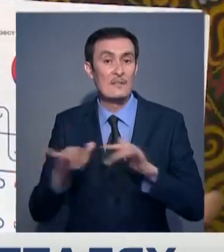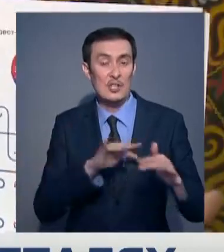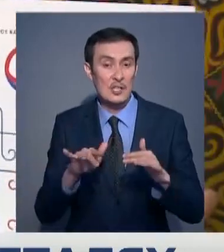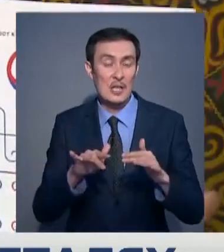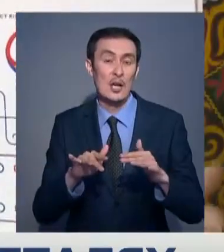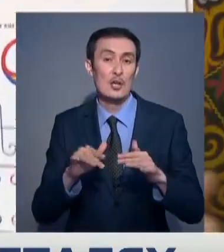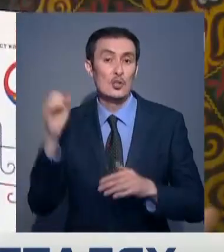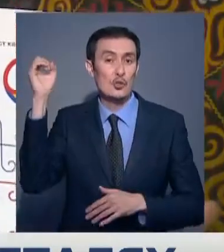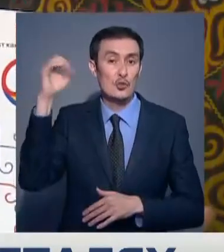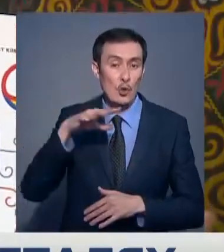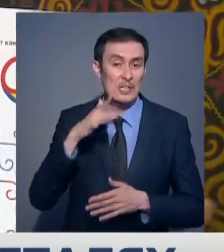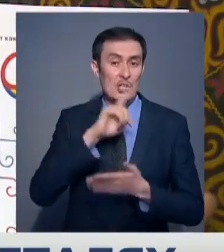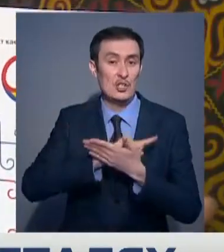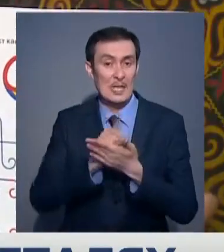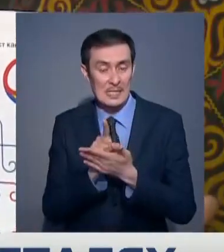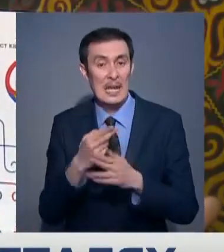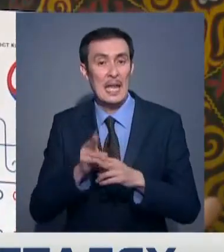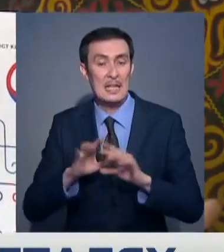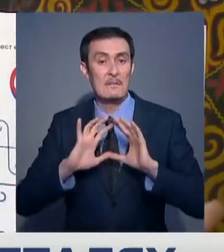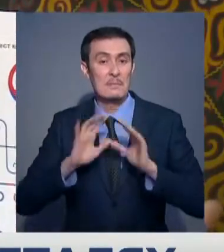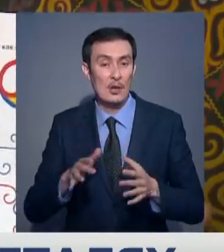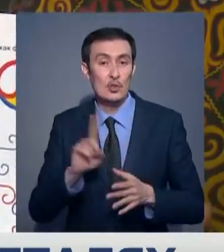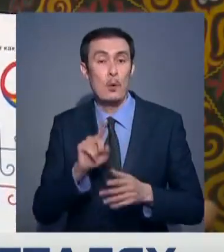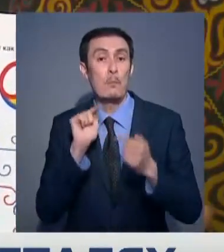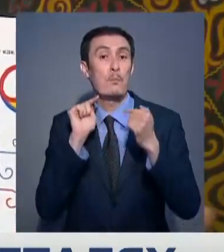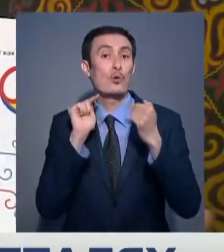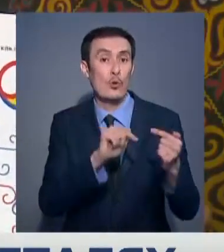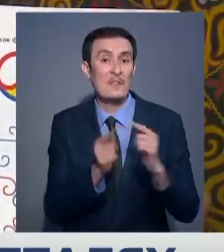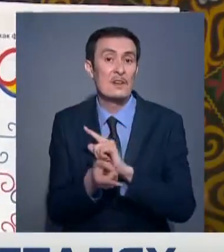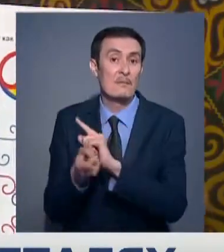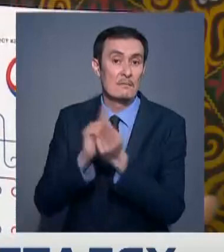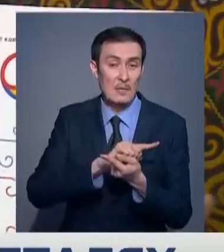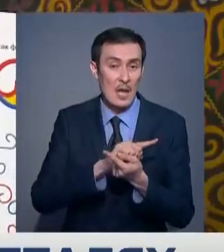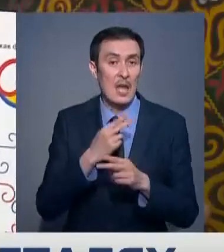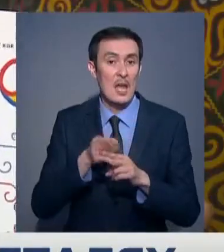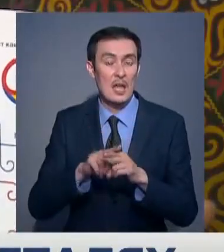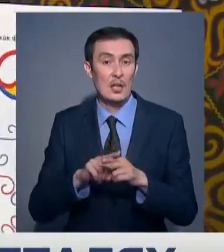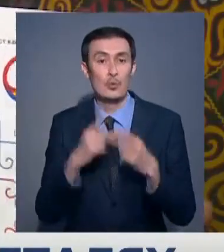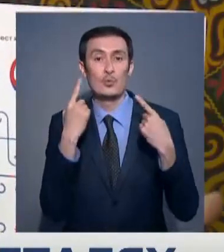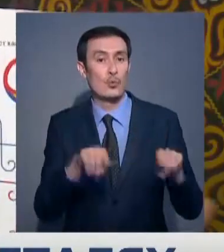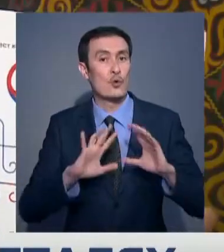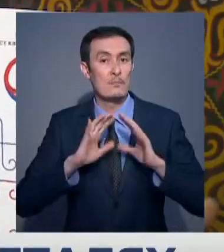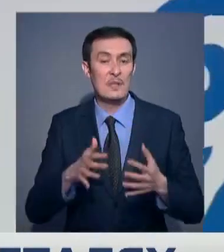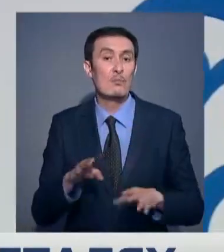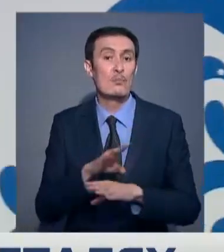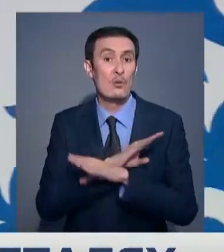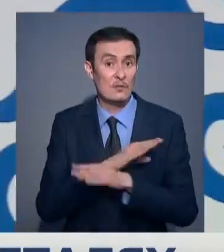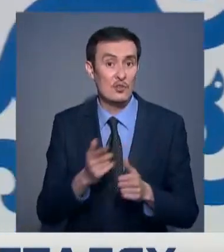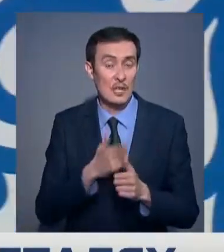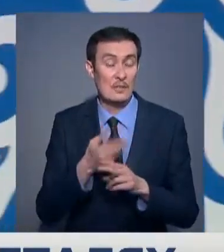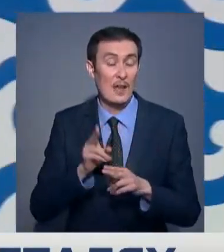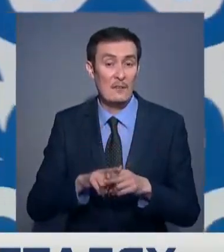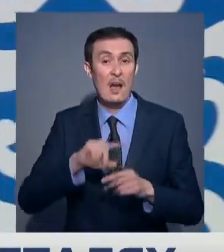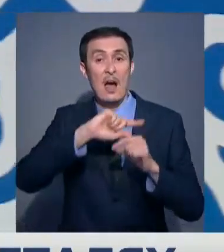Солнца, часы, все это этот мир. Все, что движется против движения Солнца, это потусторонний мир. Это мир мертвых. Как правило,